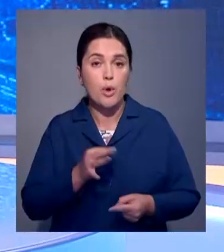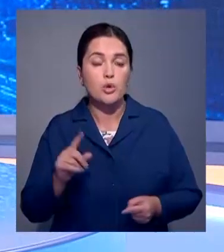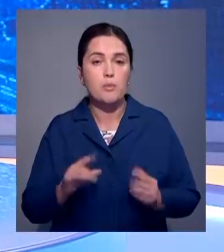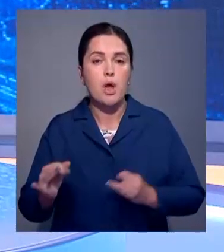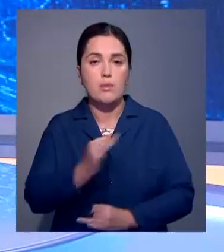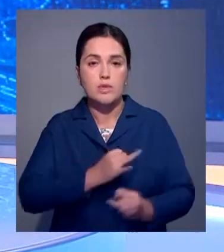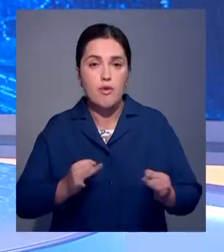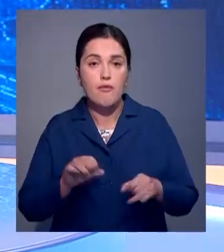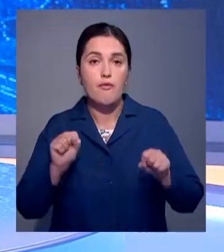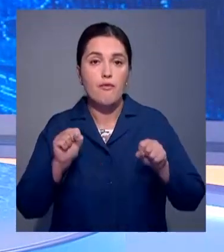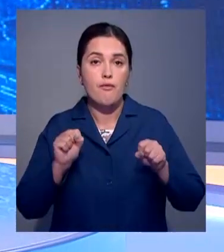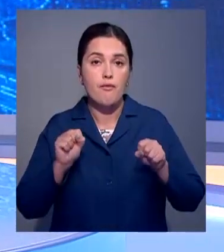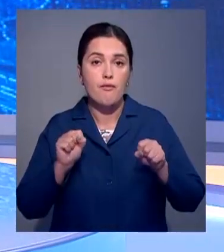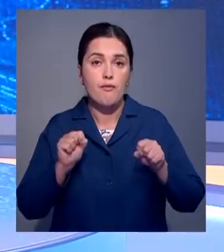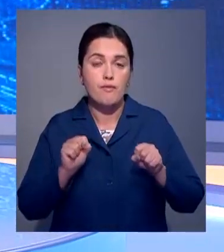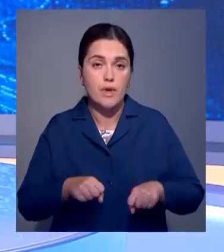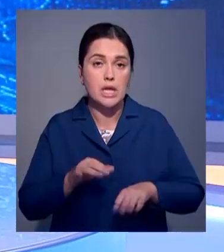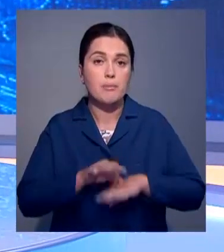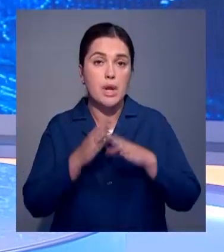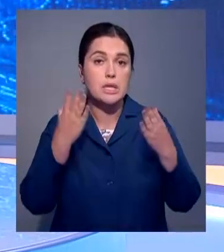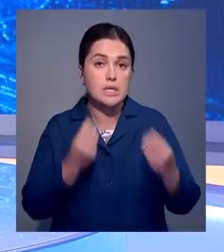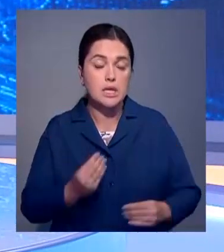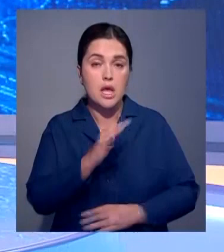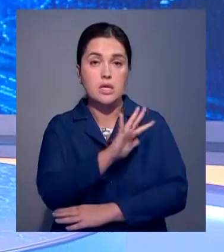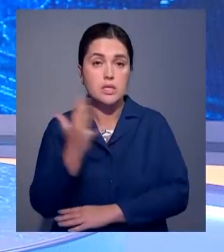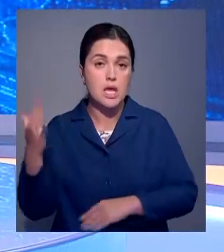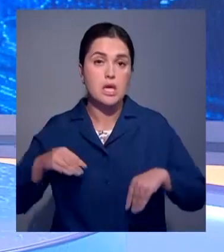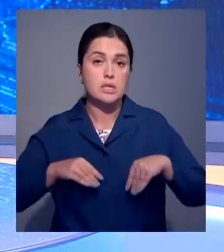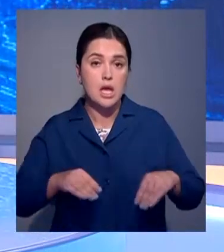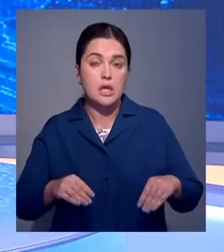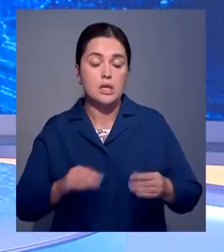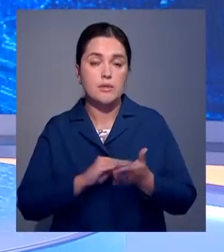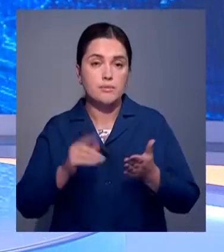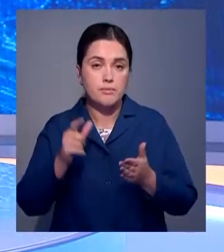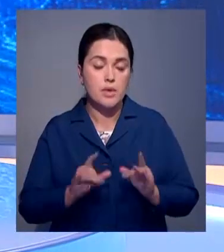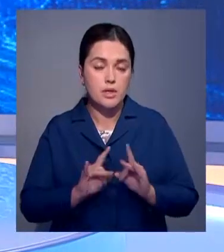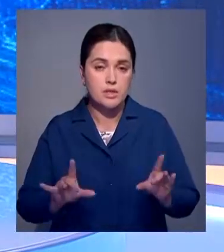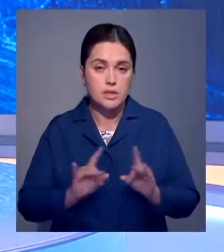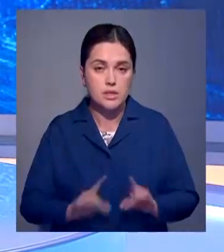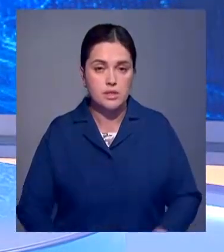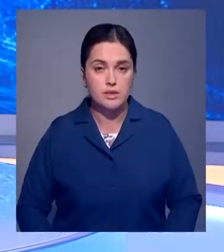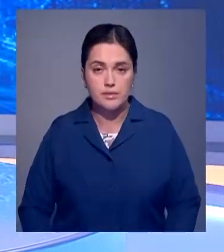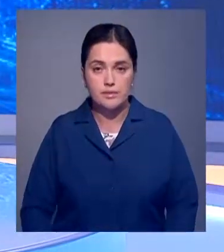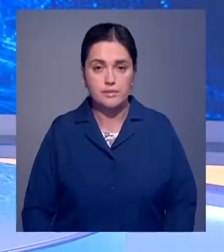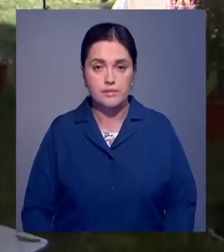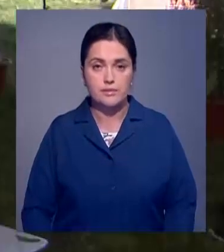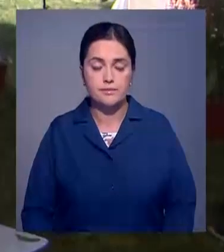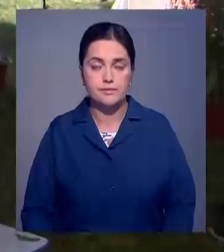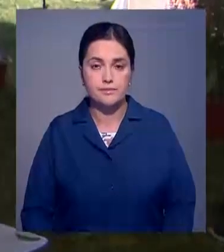чтобы обсудить возможности и провели день сада. На празднике урожая побывала наша съемочная группа.